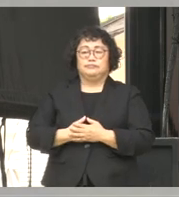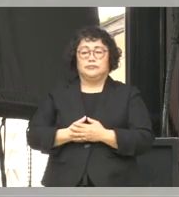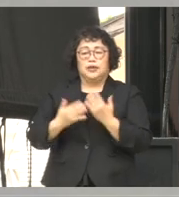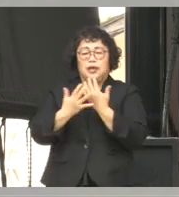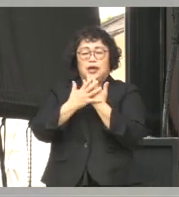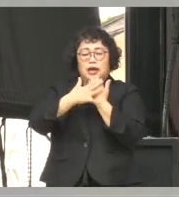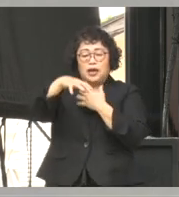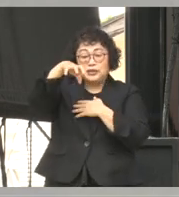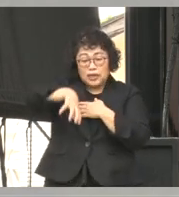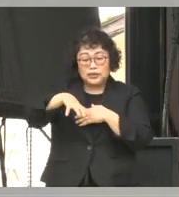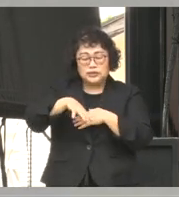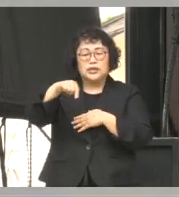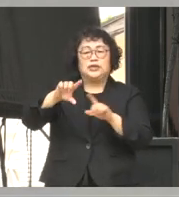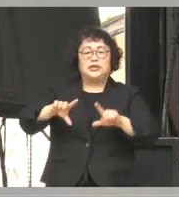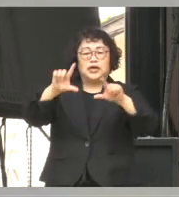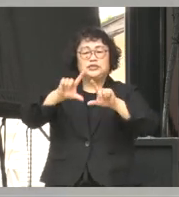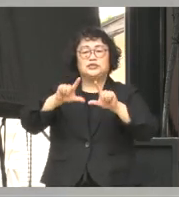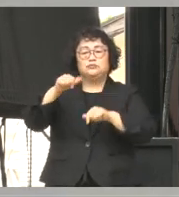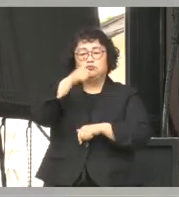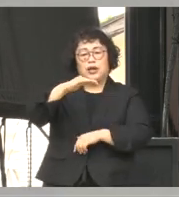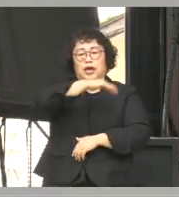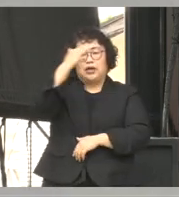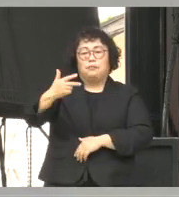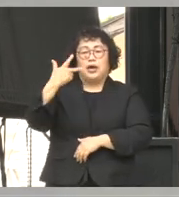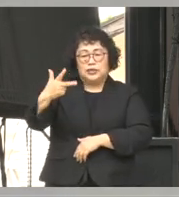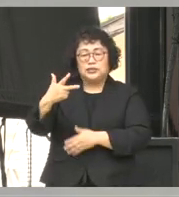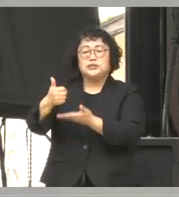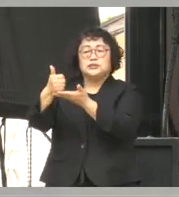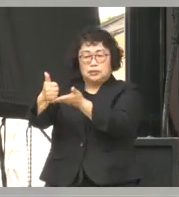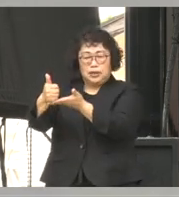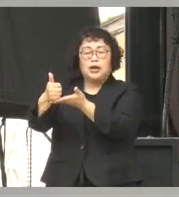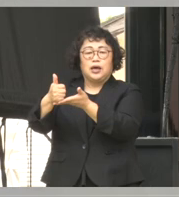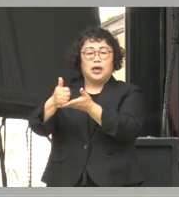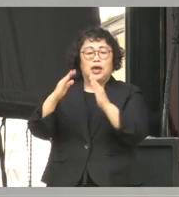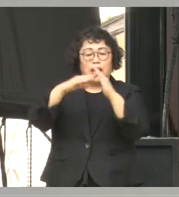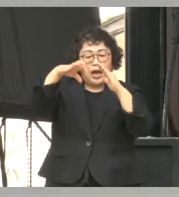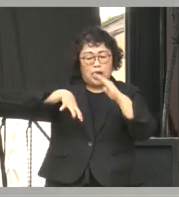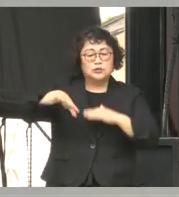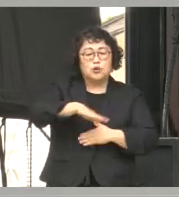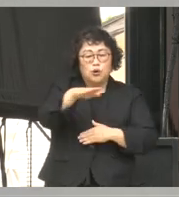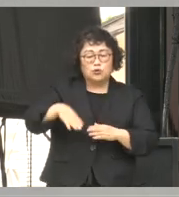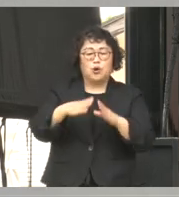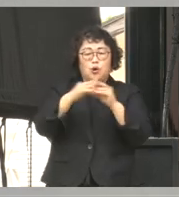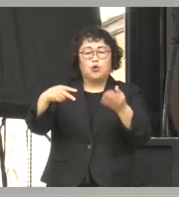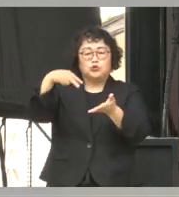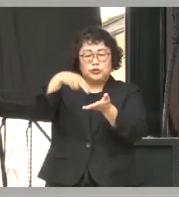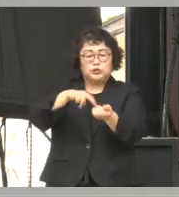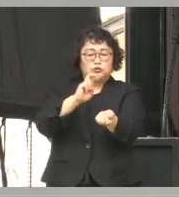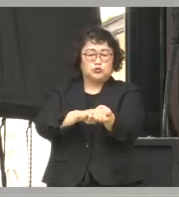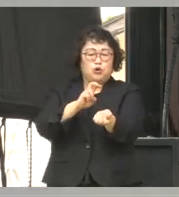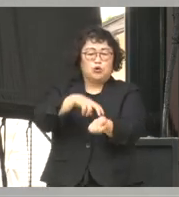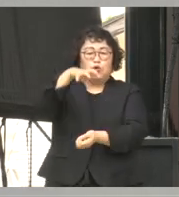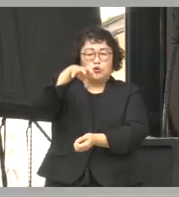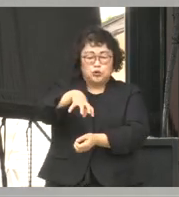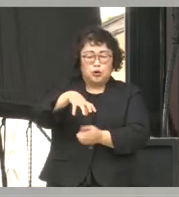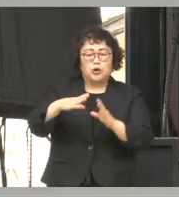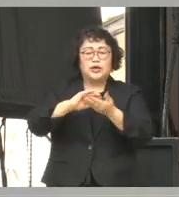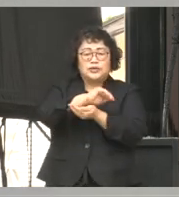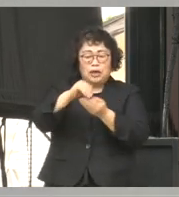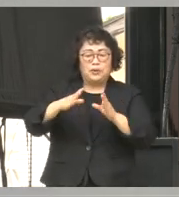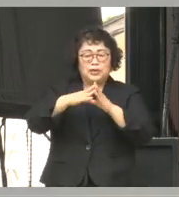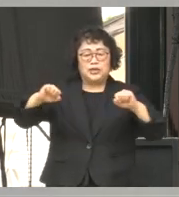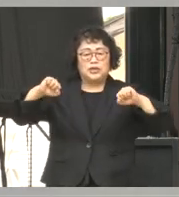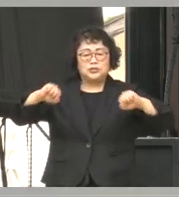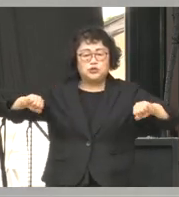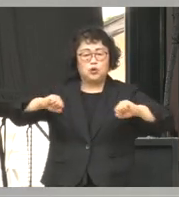開催地であります東村山市様会場であります国立療養所多摩全